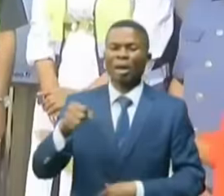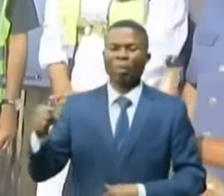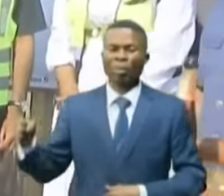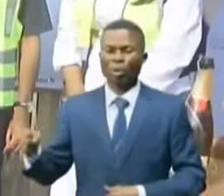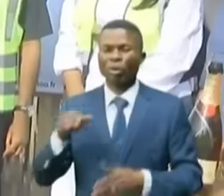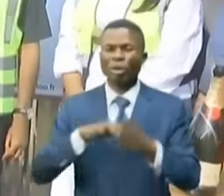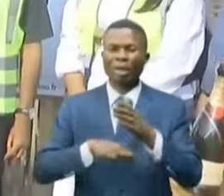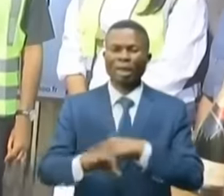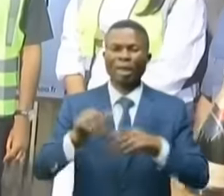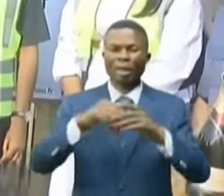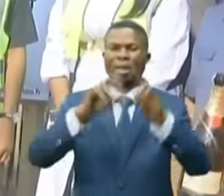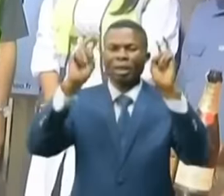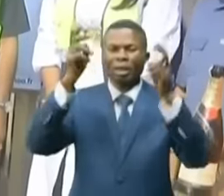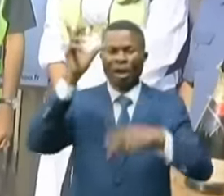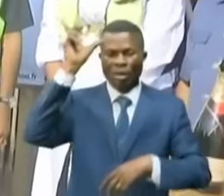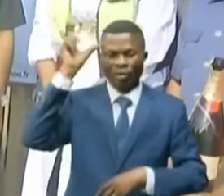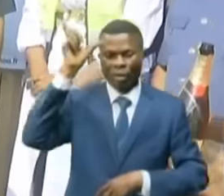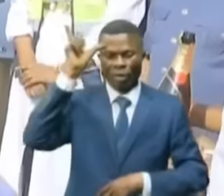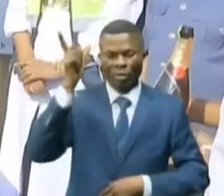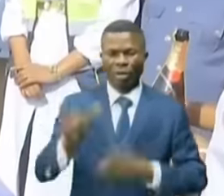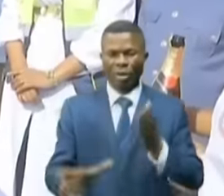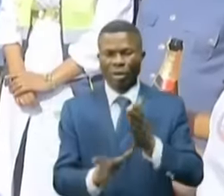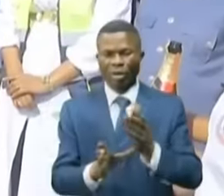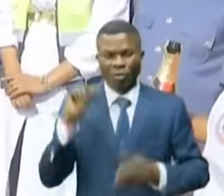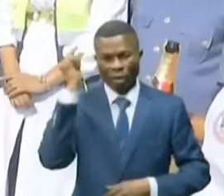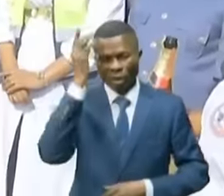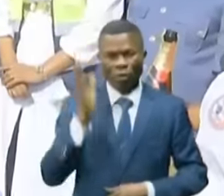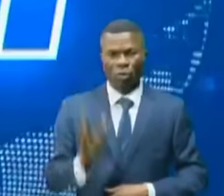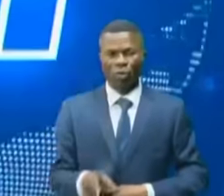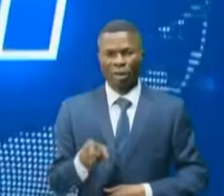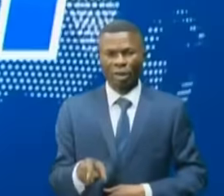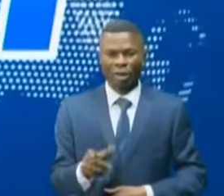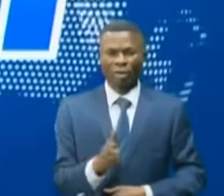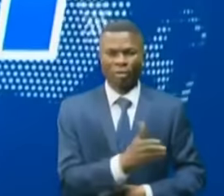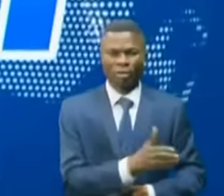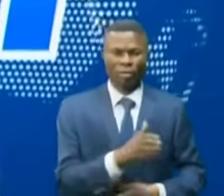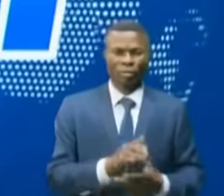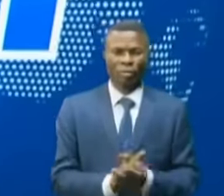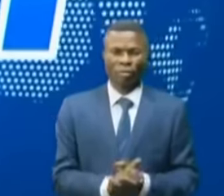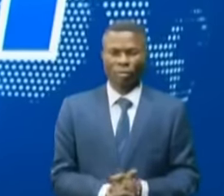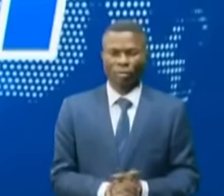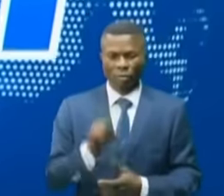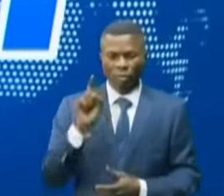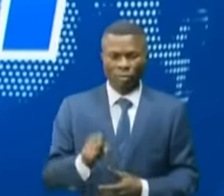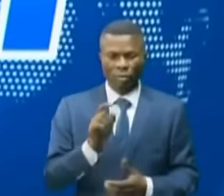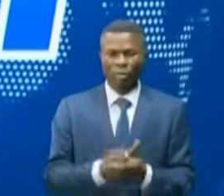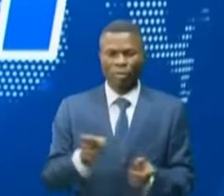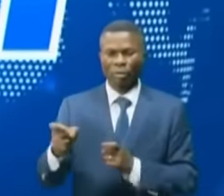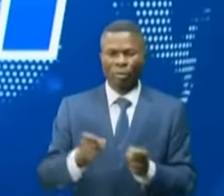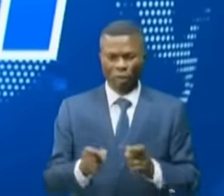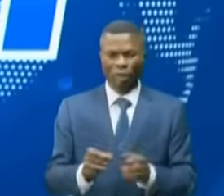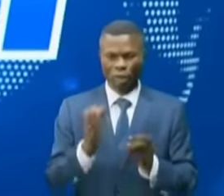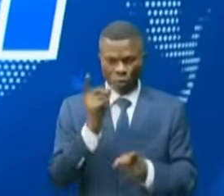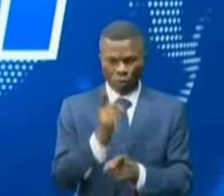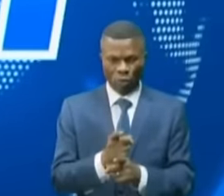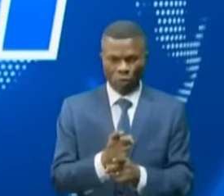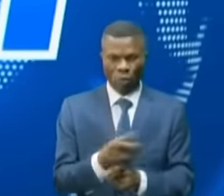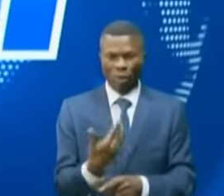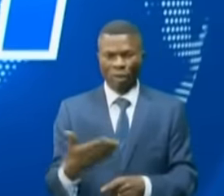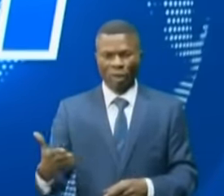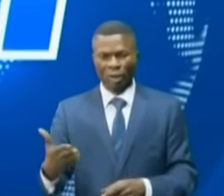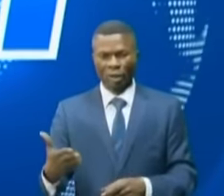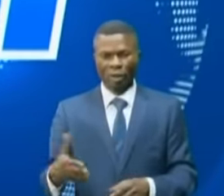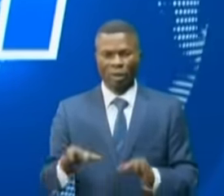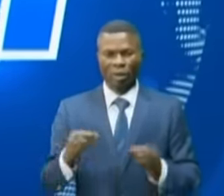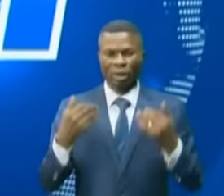de Lubumbashi par le vice-gouverneur Martin Kazembe Shula. Il faut une gestion rationnelle de ressources humaines